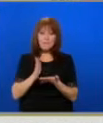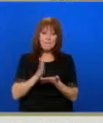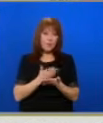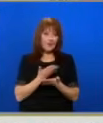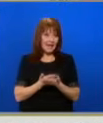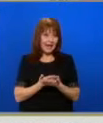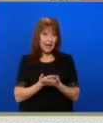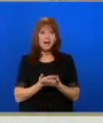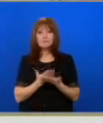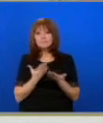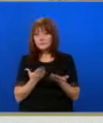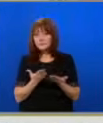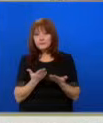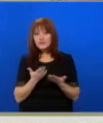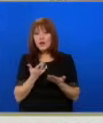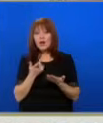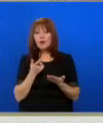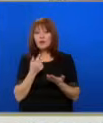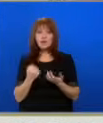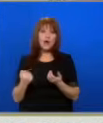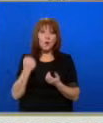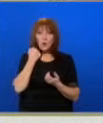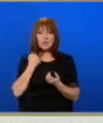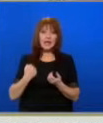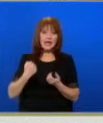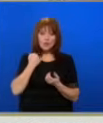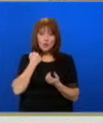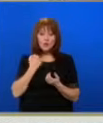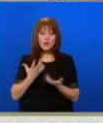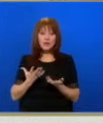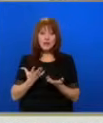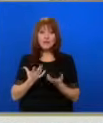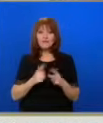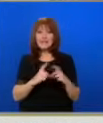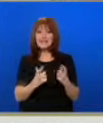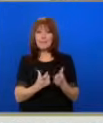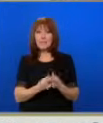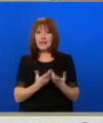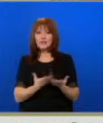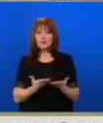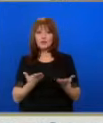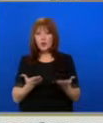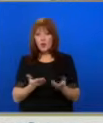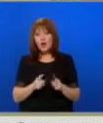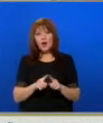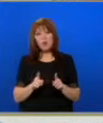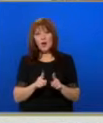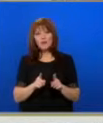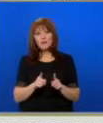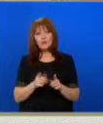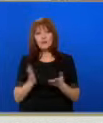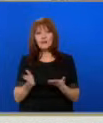всъщност е било удряно в семейството, което вече